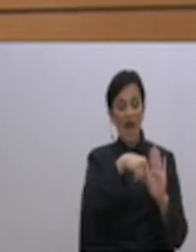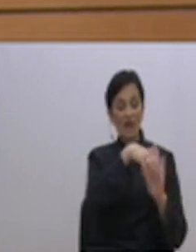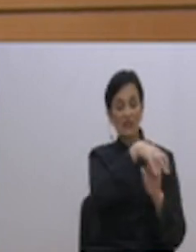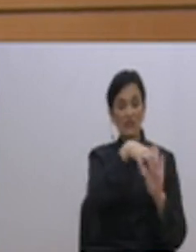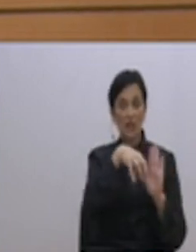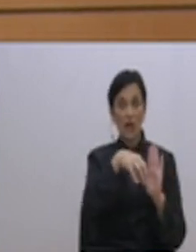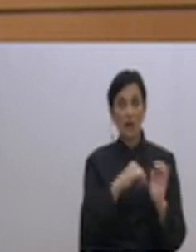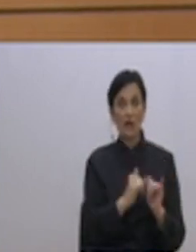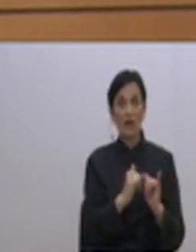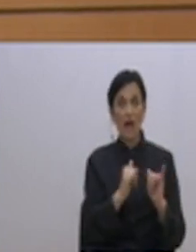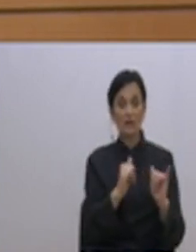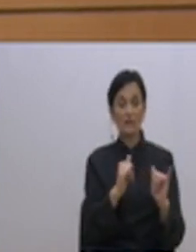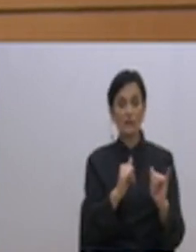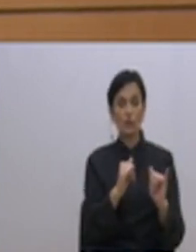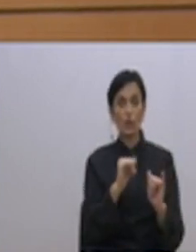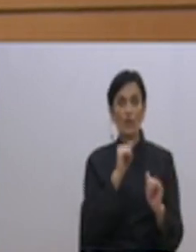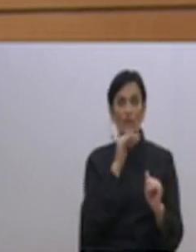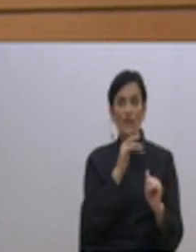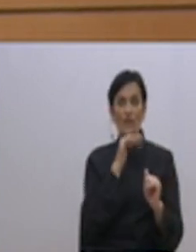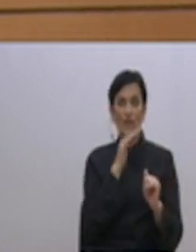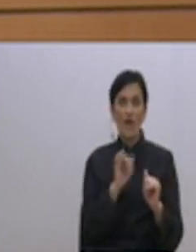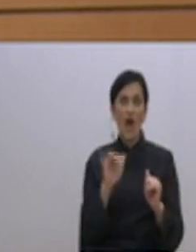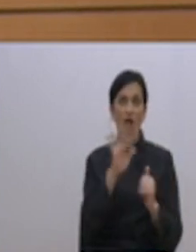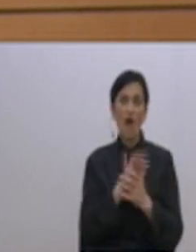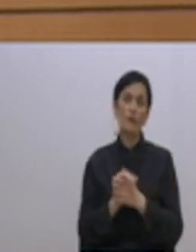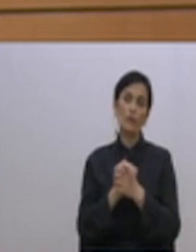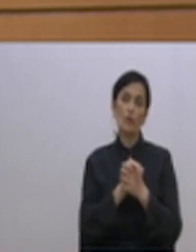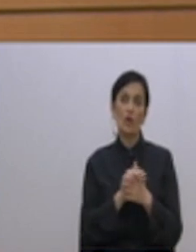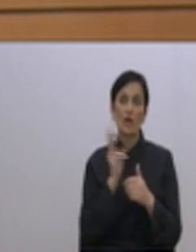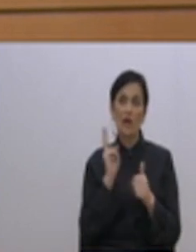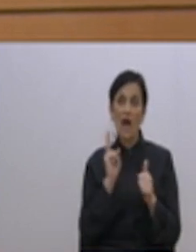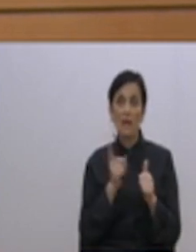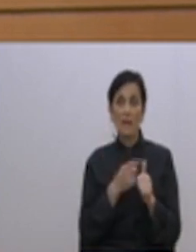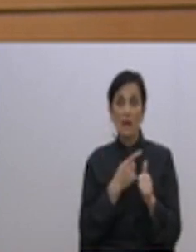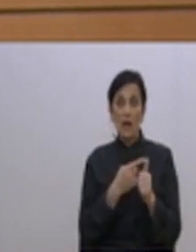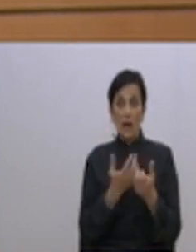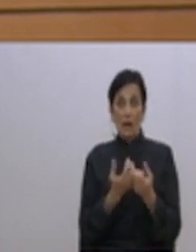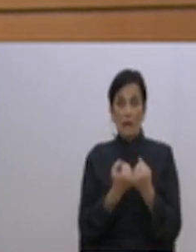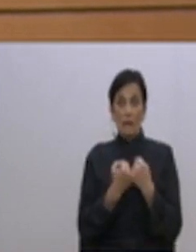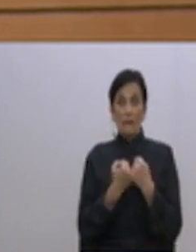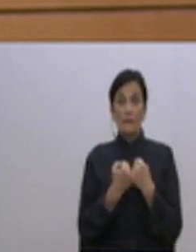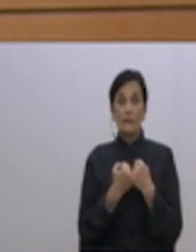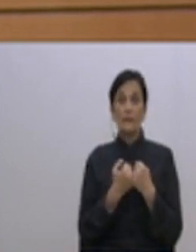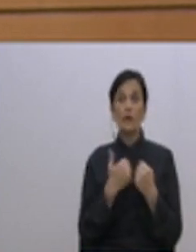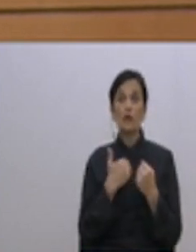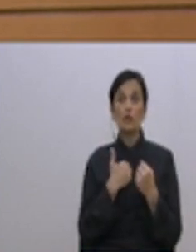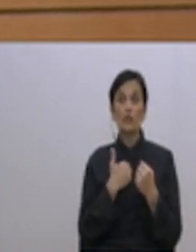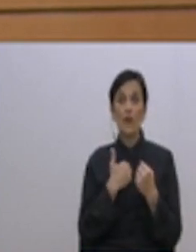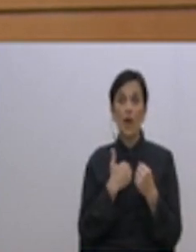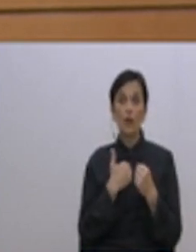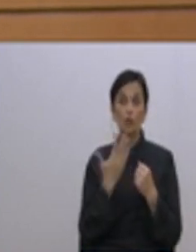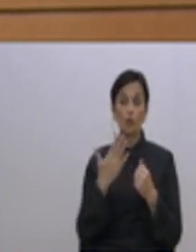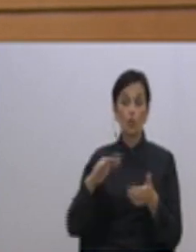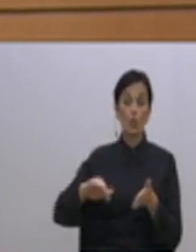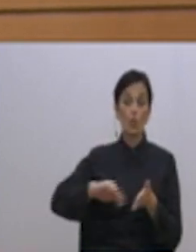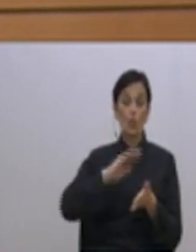მიერ განვითარებული, რომ თითქოს ევროკავშირში კანდიდატის სტატუსის მიღება ჩვენ ამაზე უარს უგვეტყვიან,